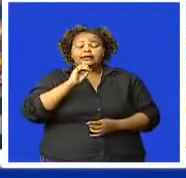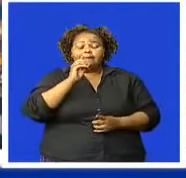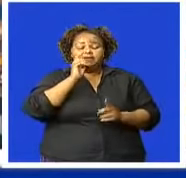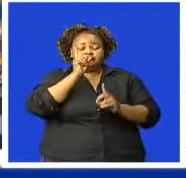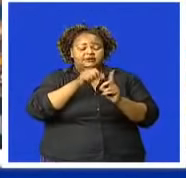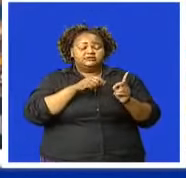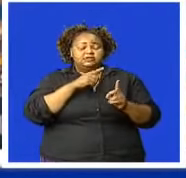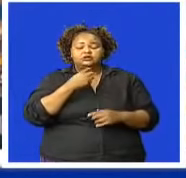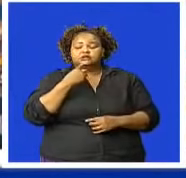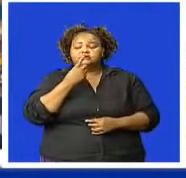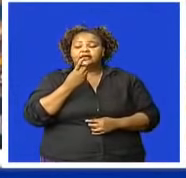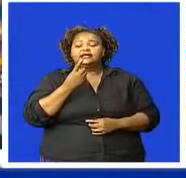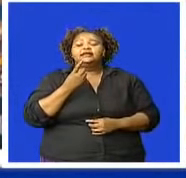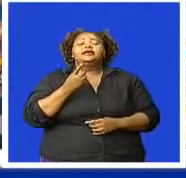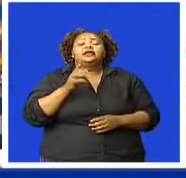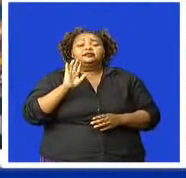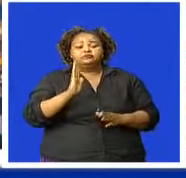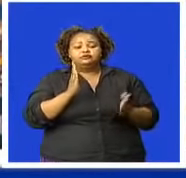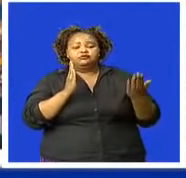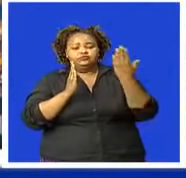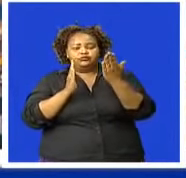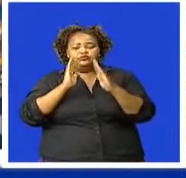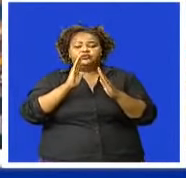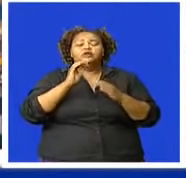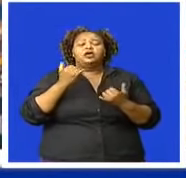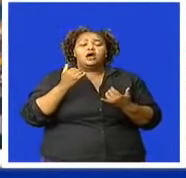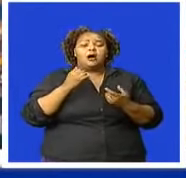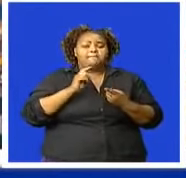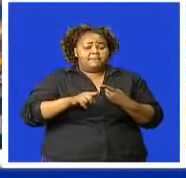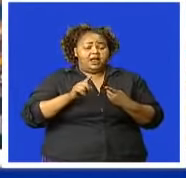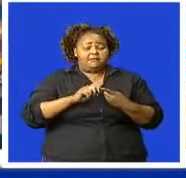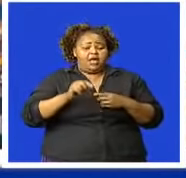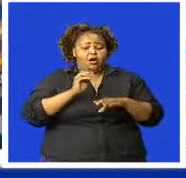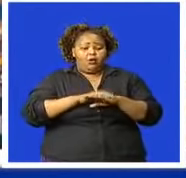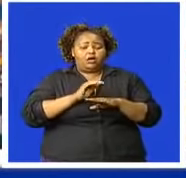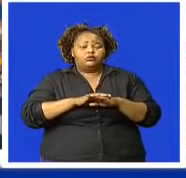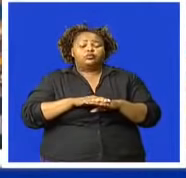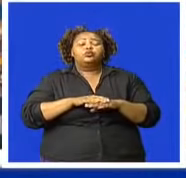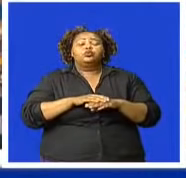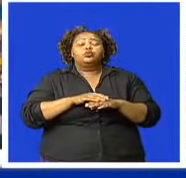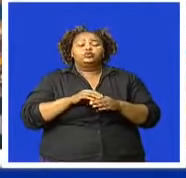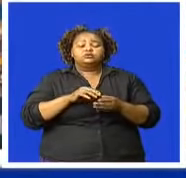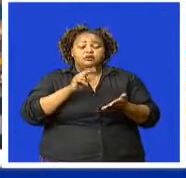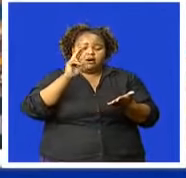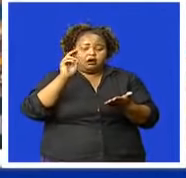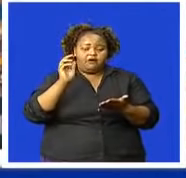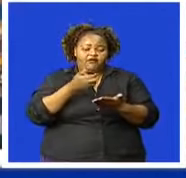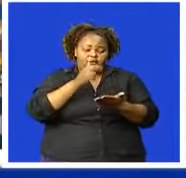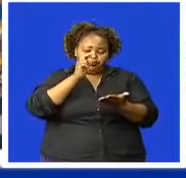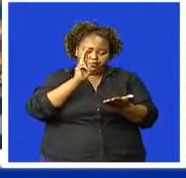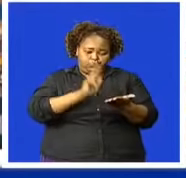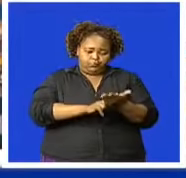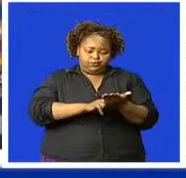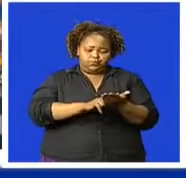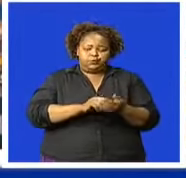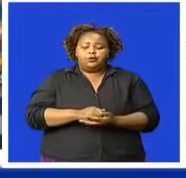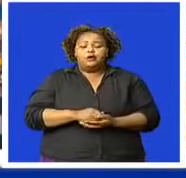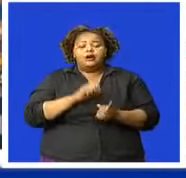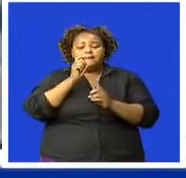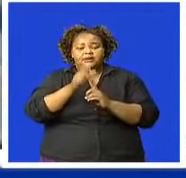lenkulu ukuthi lomdlalo uthole lemvumo. Kanti ke Dlamini bekakhuluma nathi ntsatheli talomsakado eMbabane.